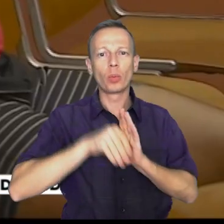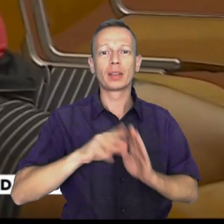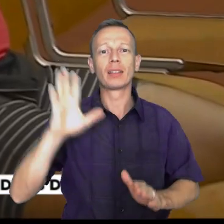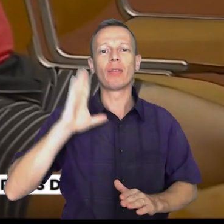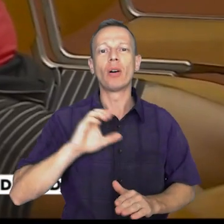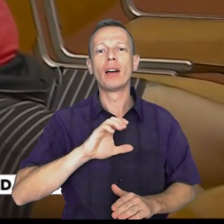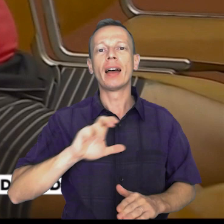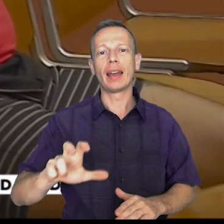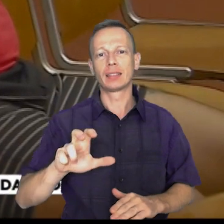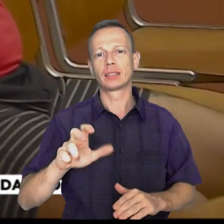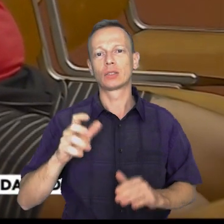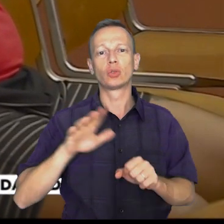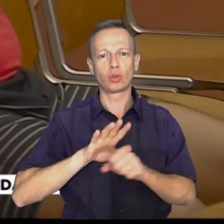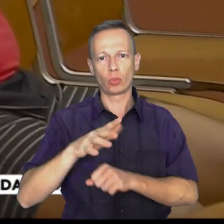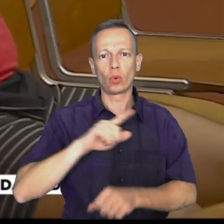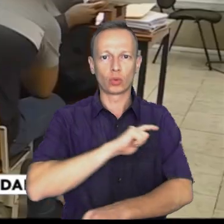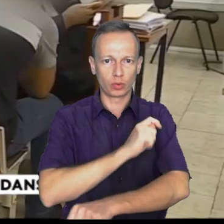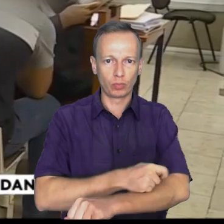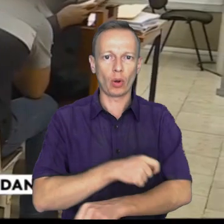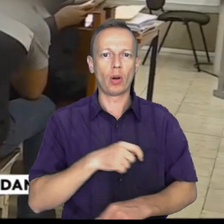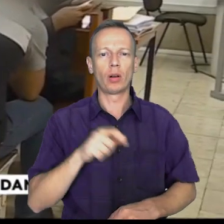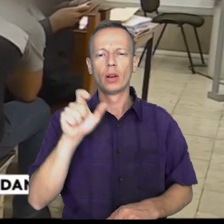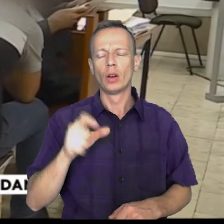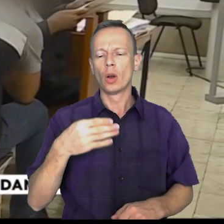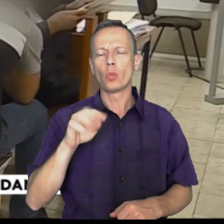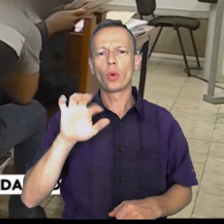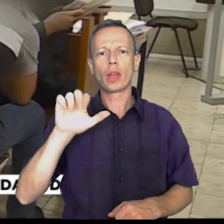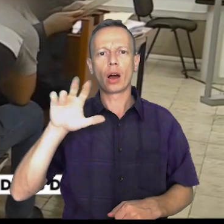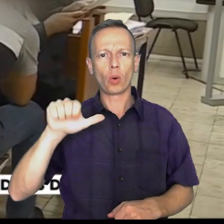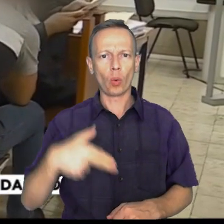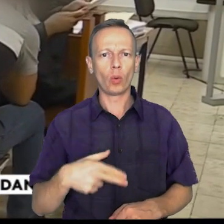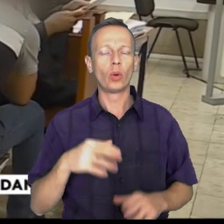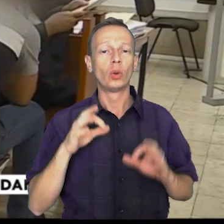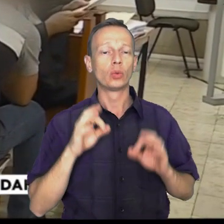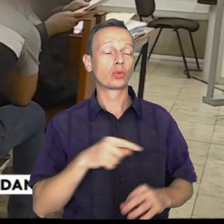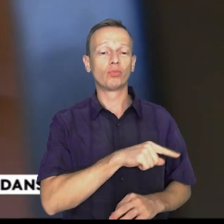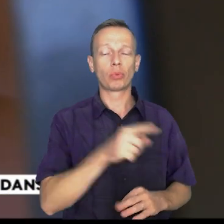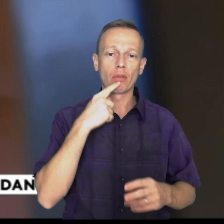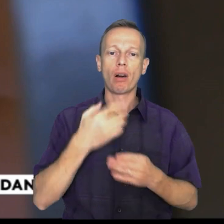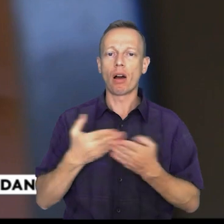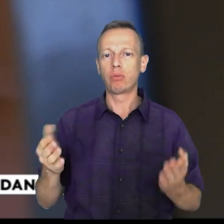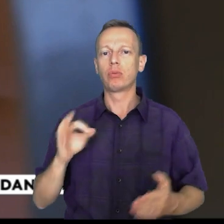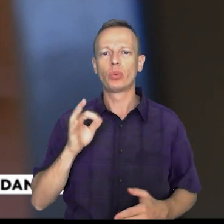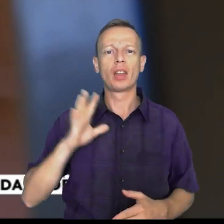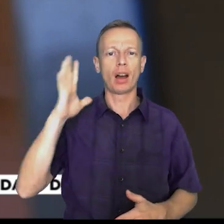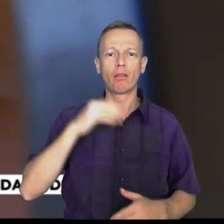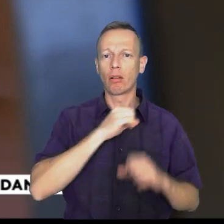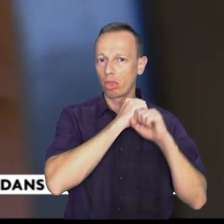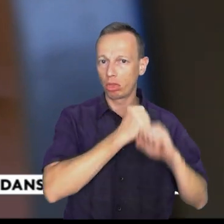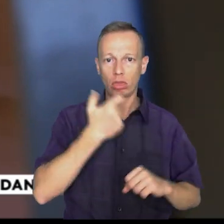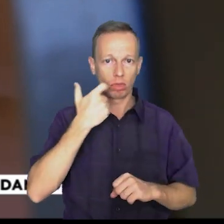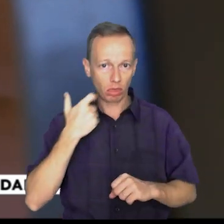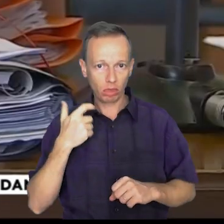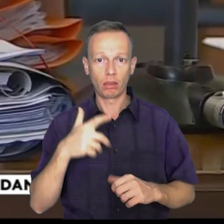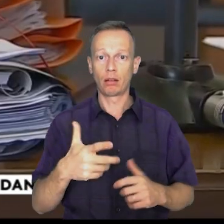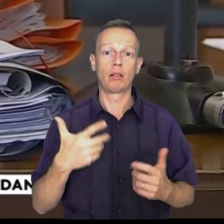champion de kitesurf Tuterei Montaron. La plupart d'entre eux aujourd'hui reconnaissent les faits. Ils sont d'anciens consommateurs accros à